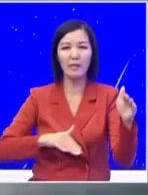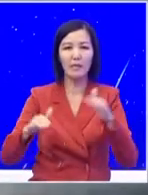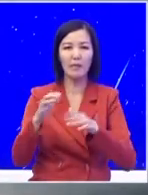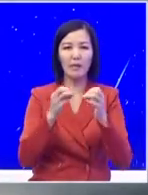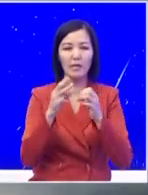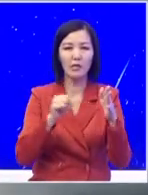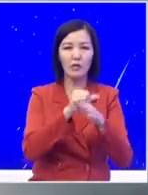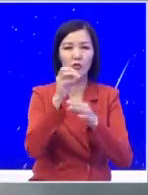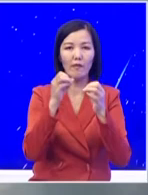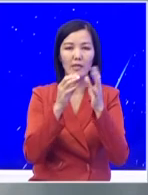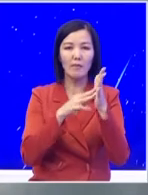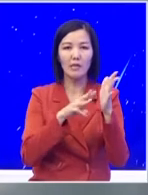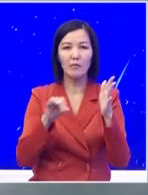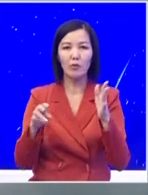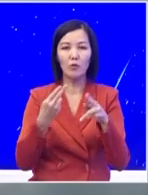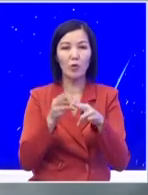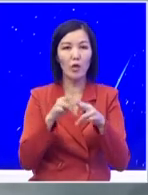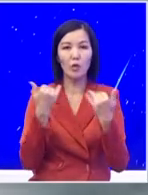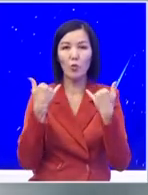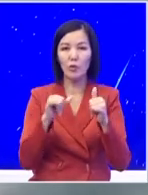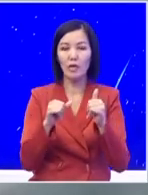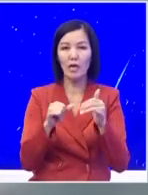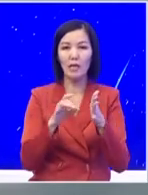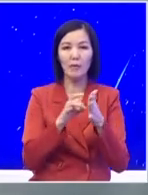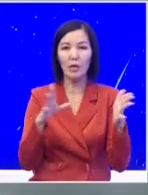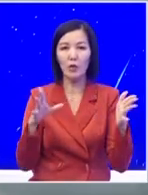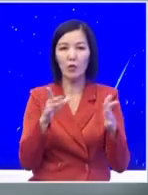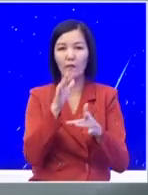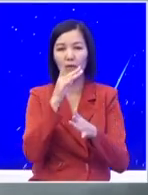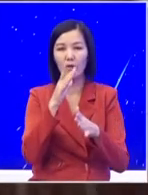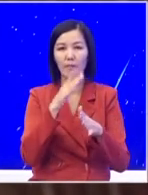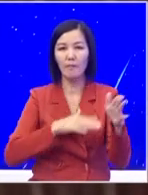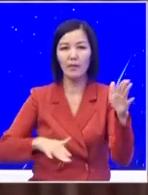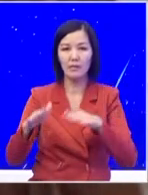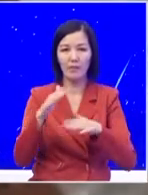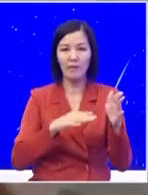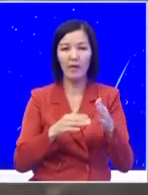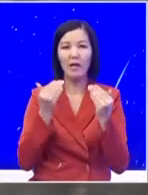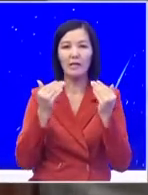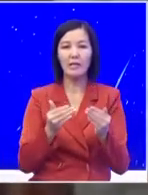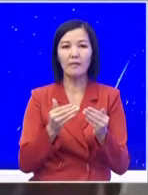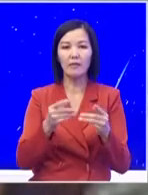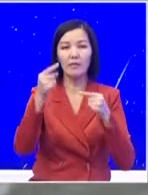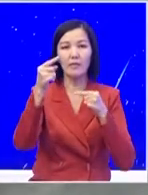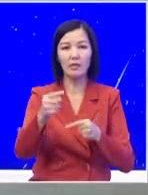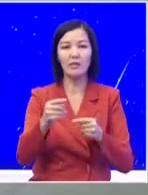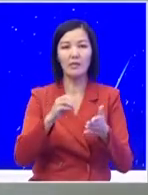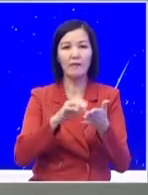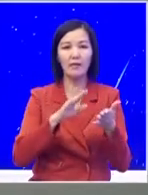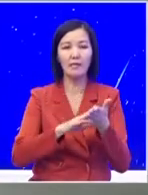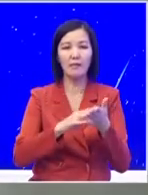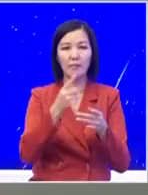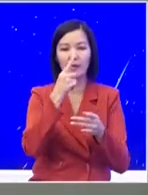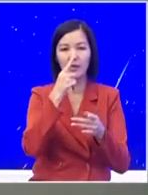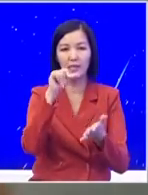13 часов 18 минут. Это является уникальным достижением по деятельности времени преодоления заплыва. Данное время дистанция